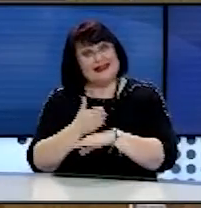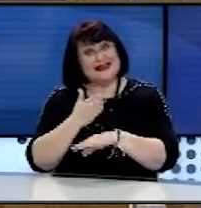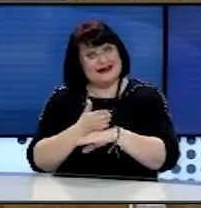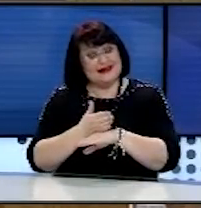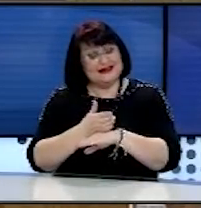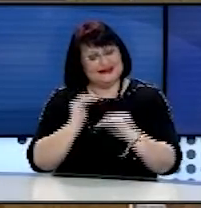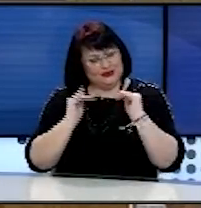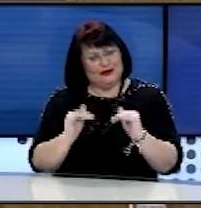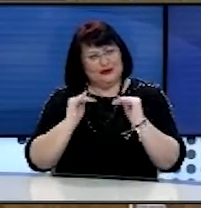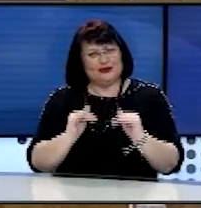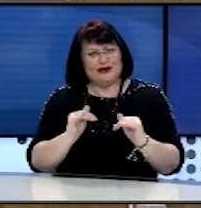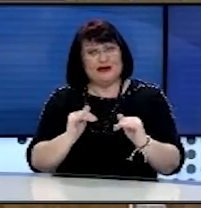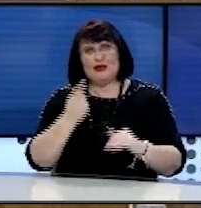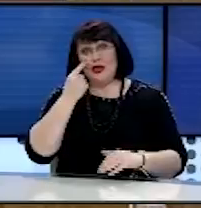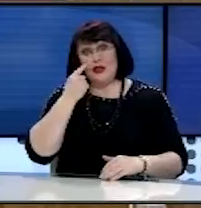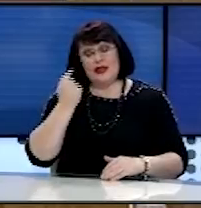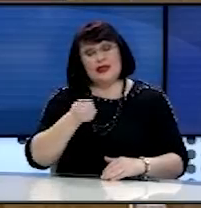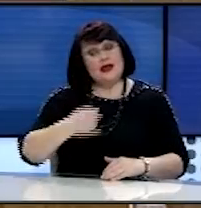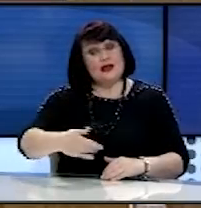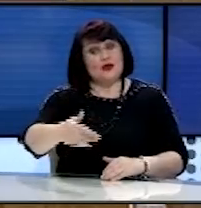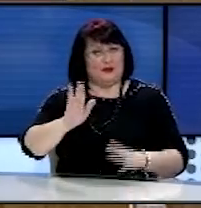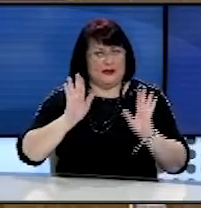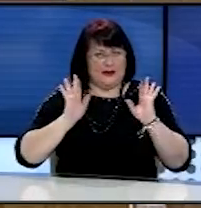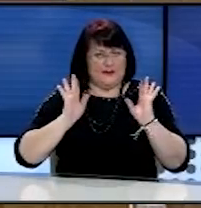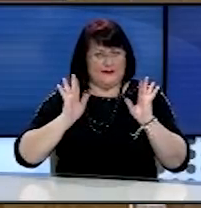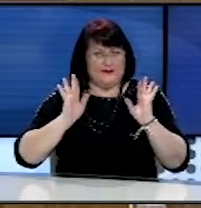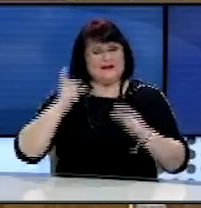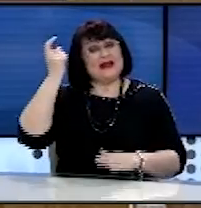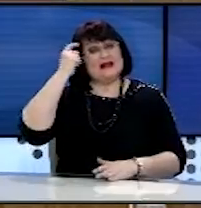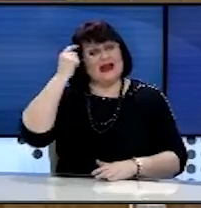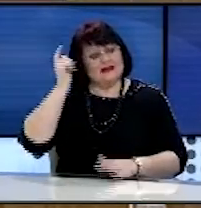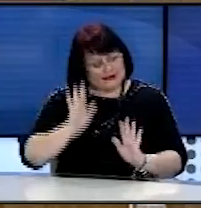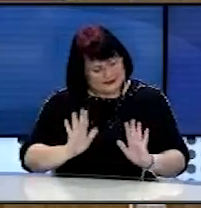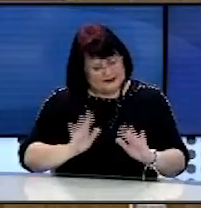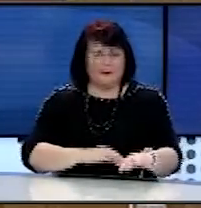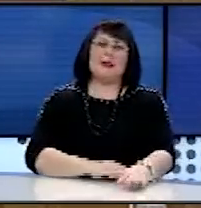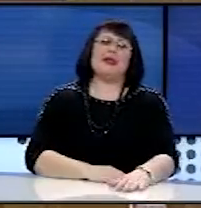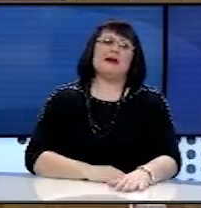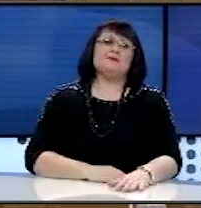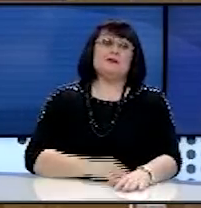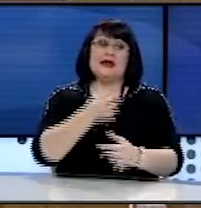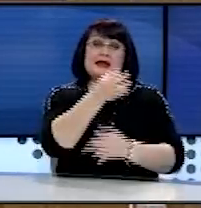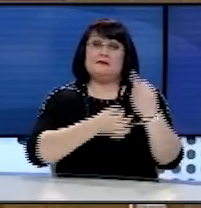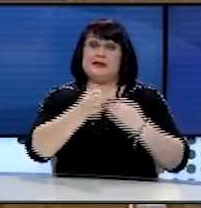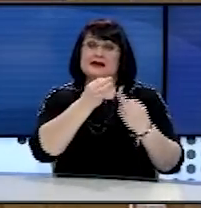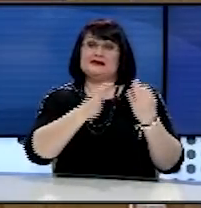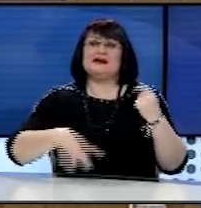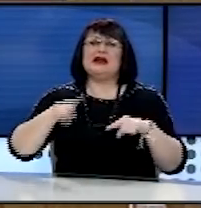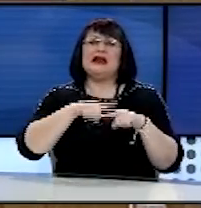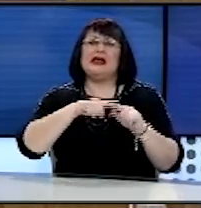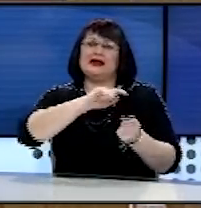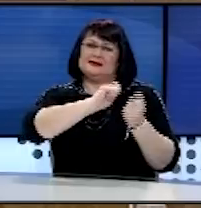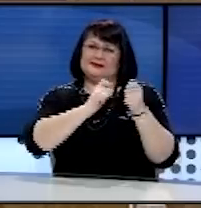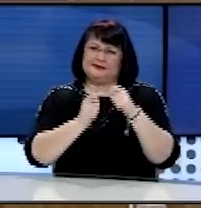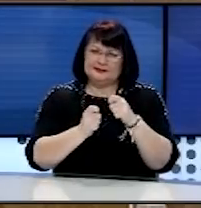δίνουν ακόμα. Θα δούμε τι θα γίνει στο τέλος. Και ο νόν νοήτο. Μιλάτε για την Ελλάδα που